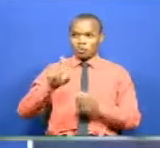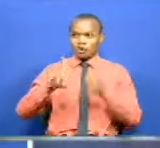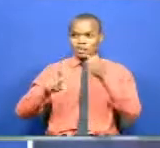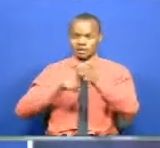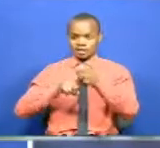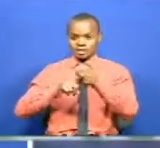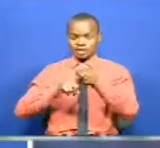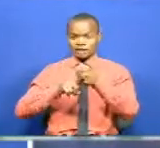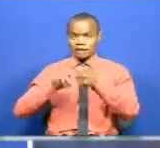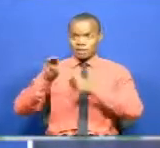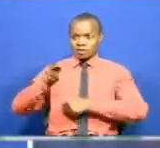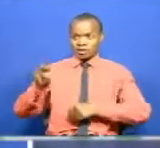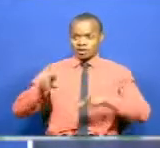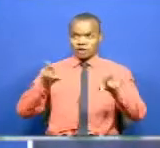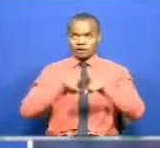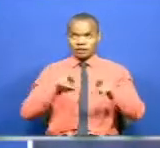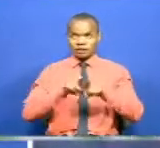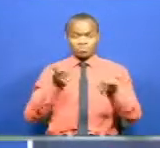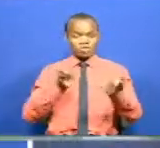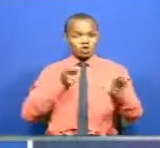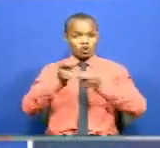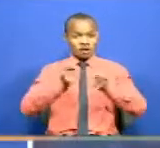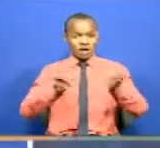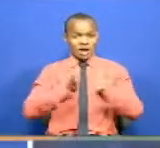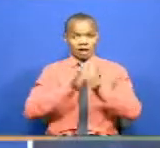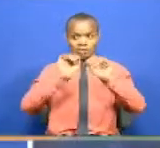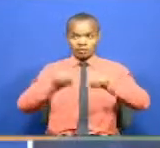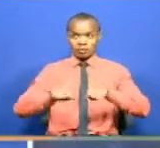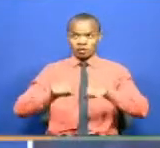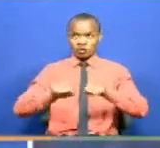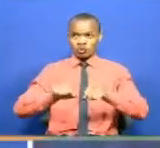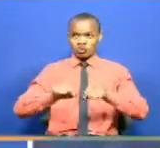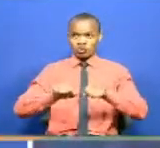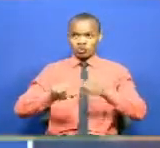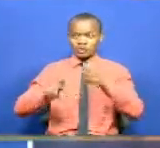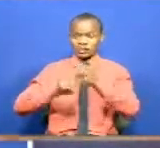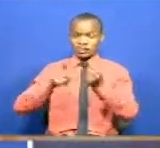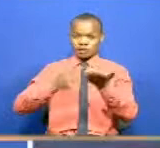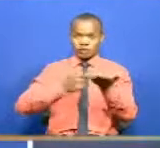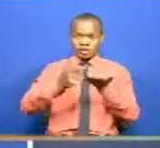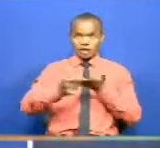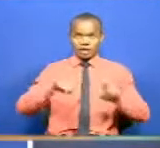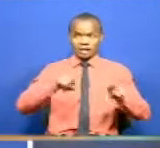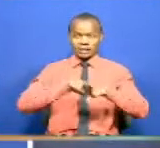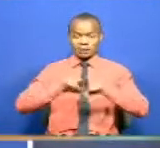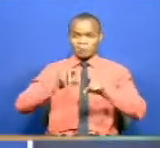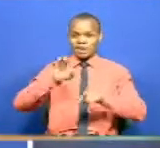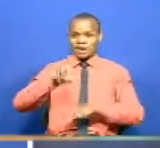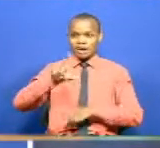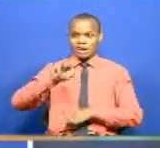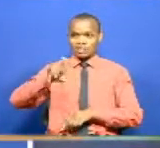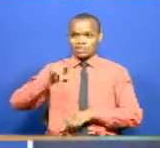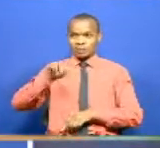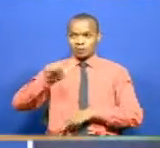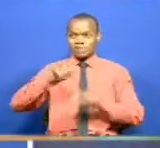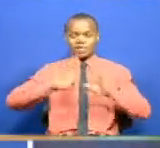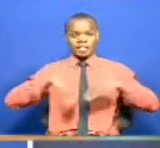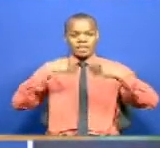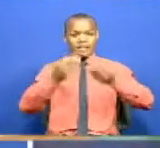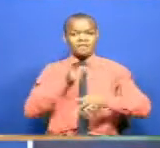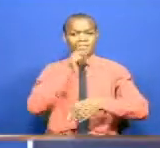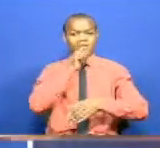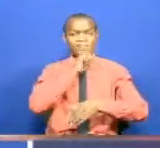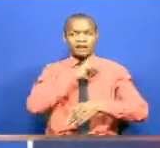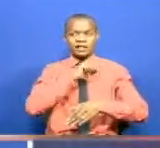1,168,750 huku akitawala mashindano hayo kwa muda wa wiki 6. Aidha, Elizabeth ametuzwa rununu ya iPhone 11 Pro